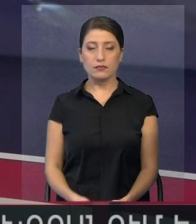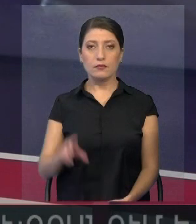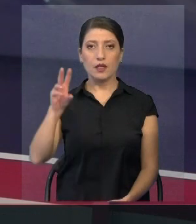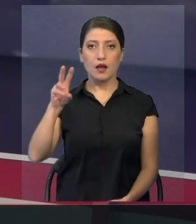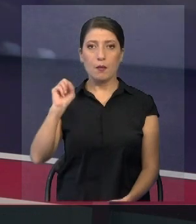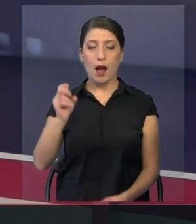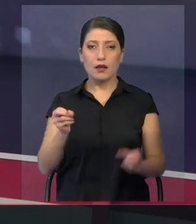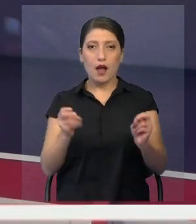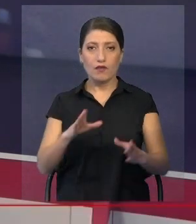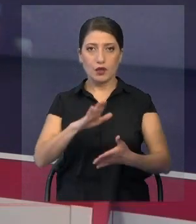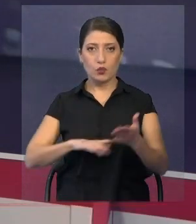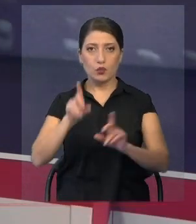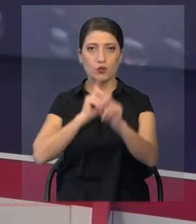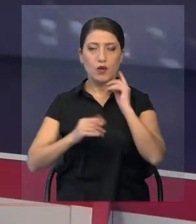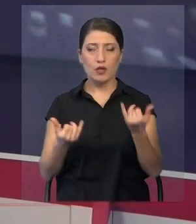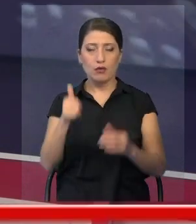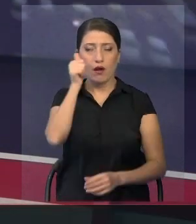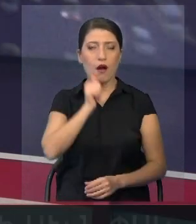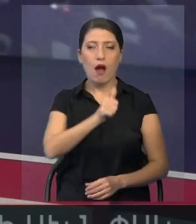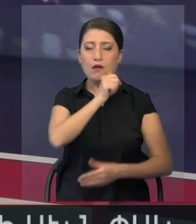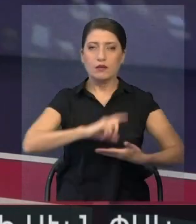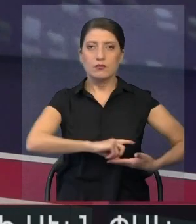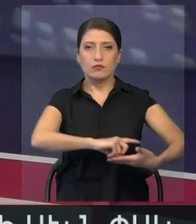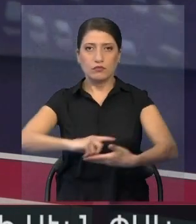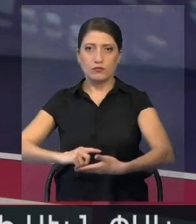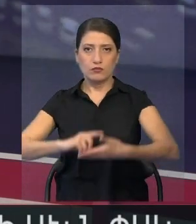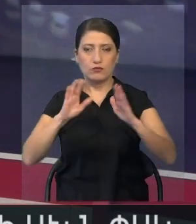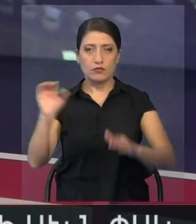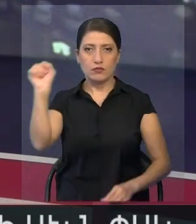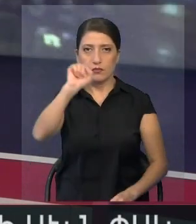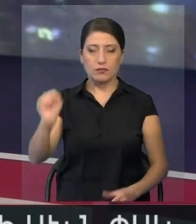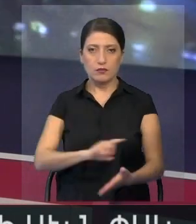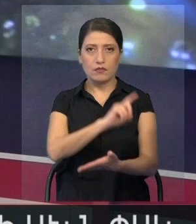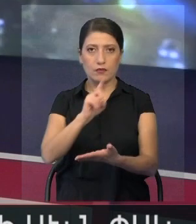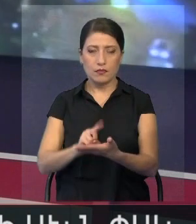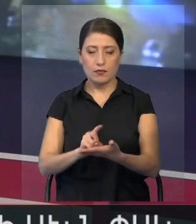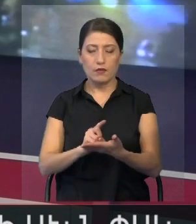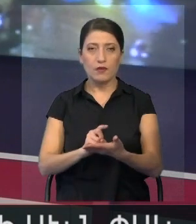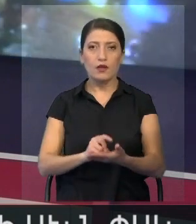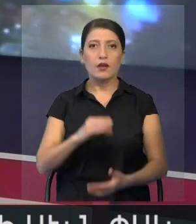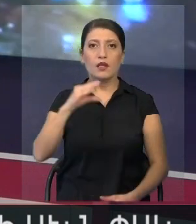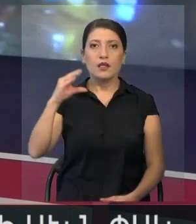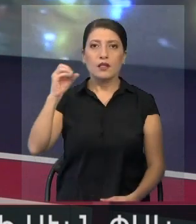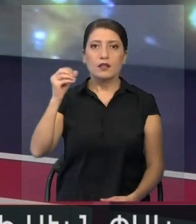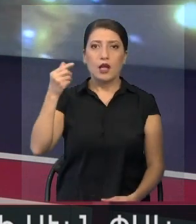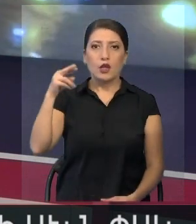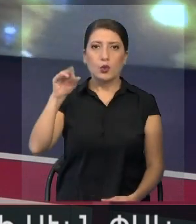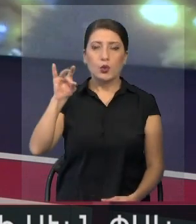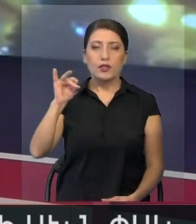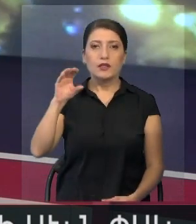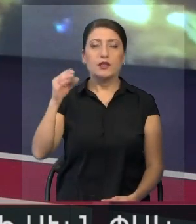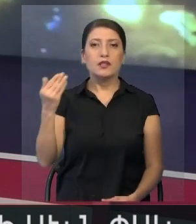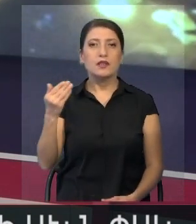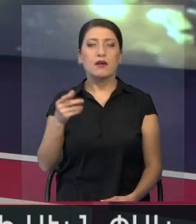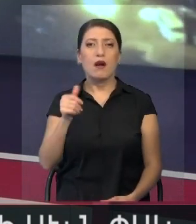ՄԱԿ-ի անվտանգության խորհրդում այսօր փակ ռեժիմով կքննարկվի Արցախի հարցը։ Խորհրդի աշխատանքը լուսաբանող Security Council Report անկախ